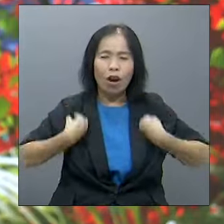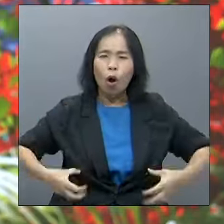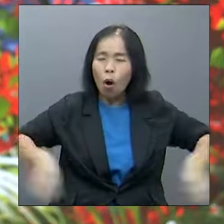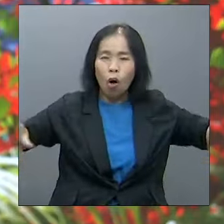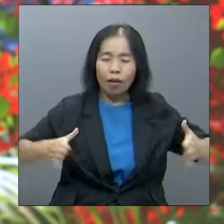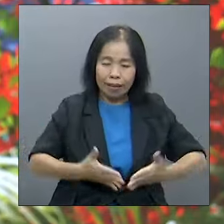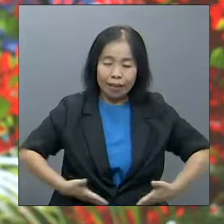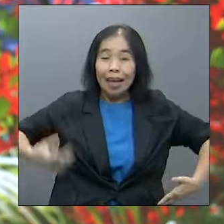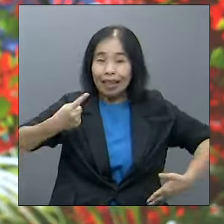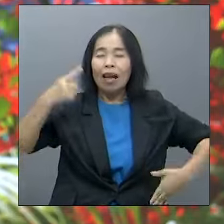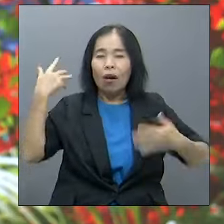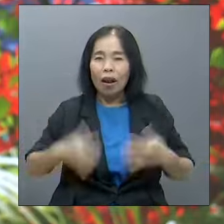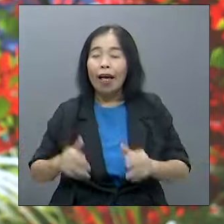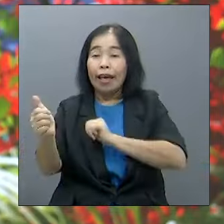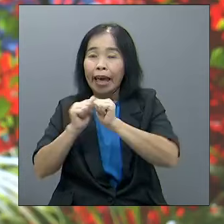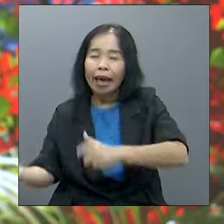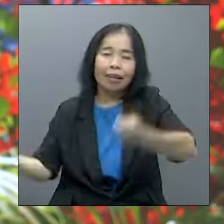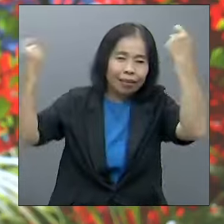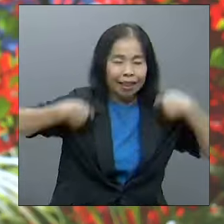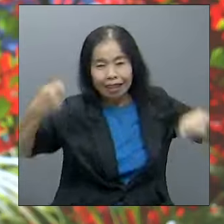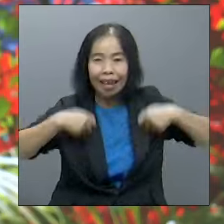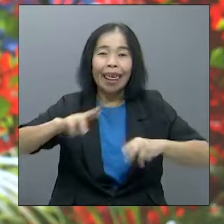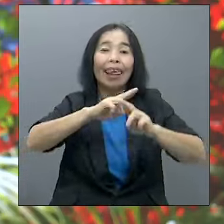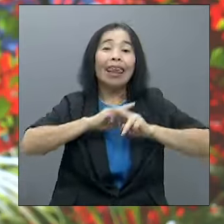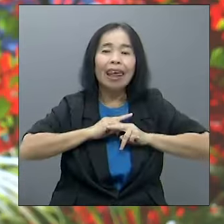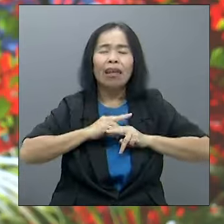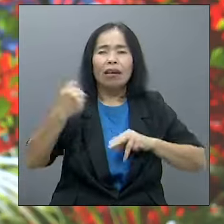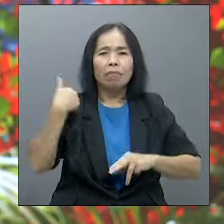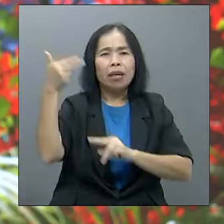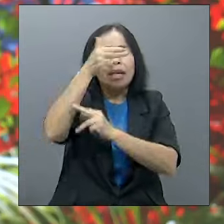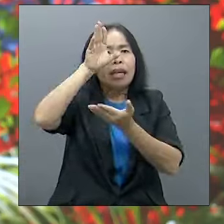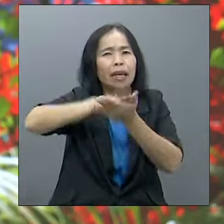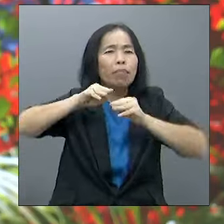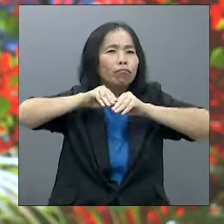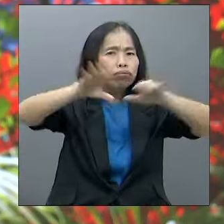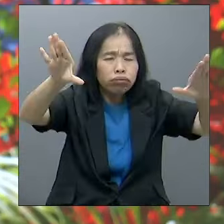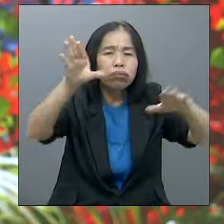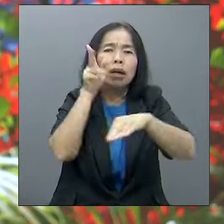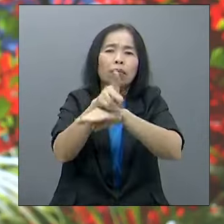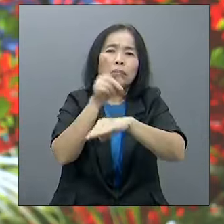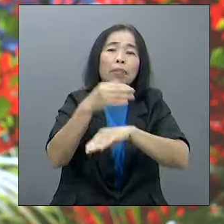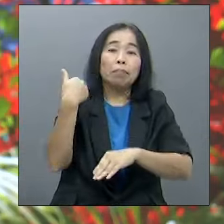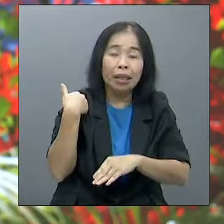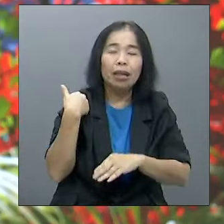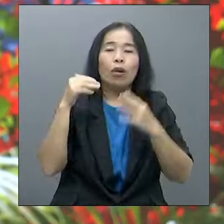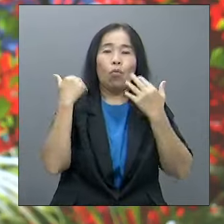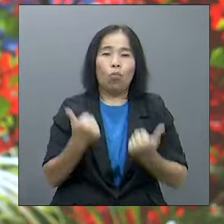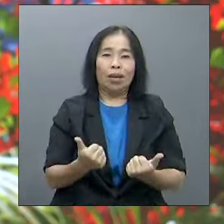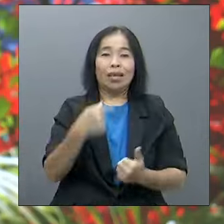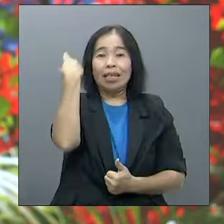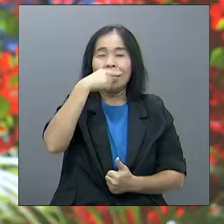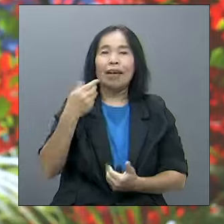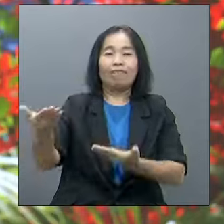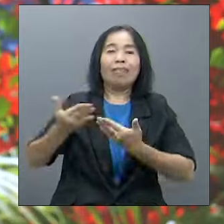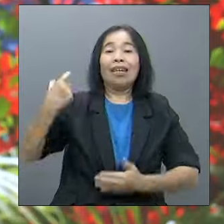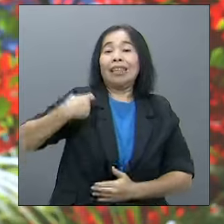าเข้าไปเนี่ยมันเป็นเรื่องที่สามารถทำได้ไหมแล้วยังจะมีคลิปออนแอร์ในโลกออนไลน์อีกเผยแพร่ไปอีกร่วมในรายการกับเราเช้านี้นะคะกับทนายพี